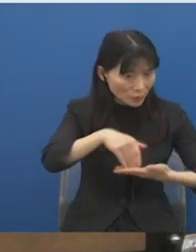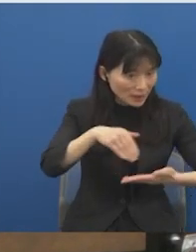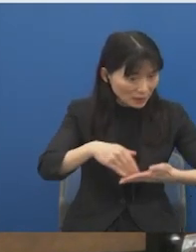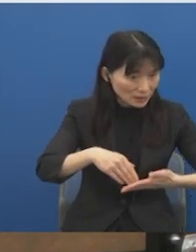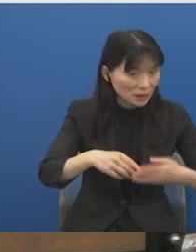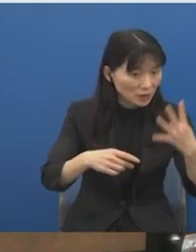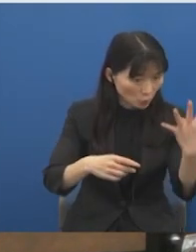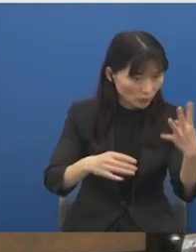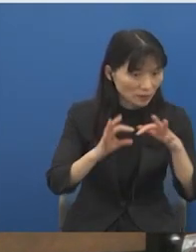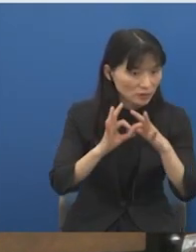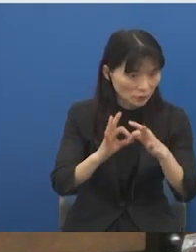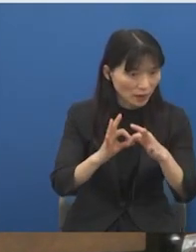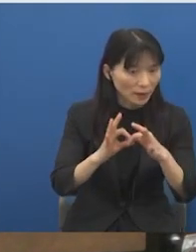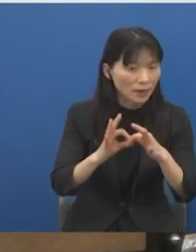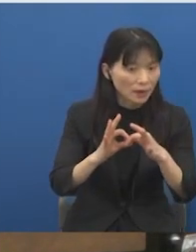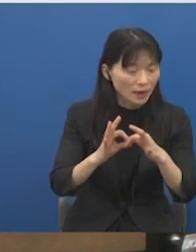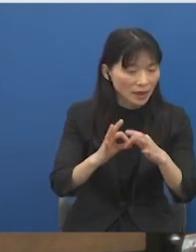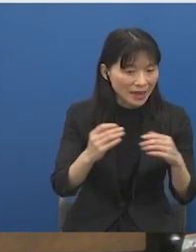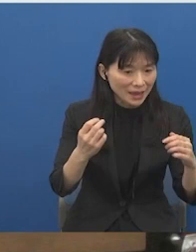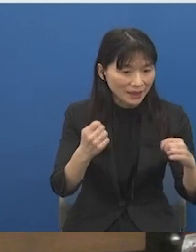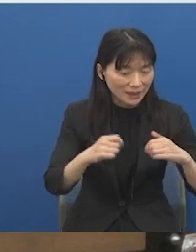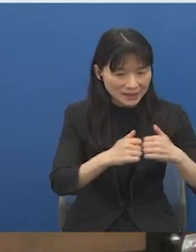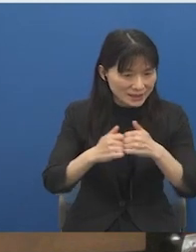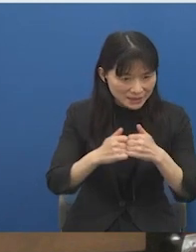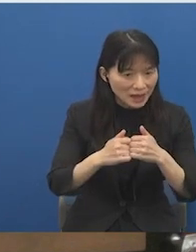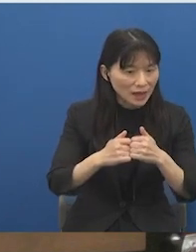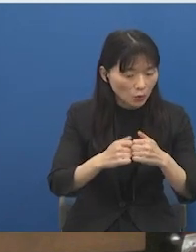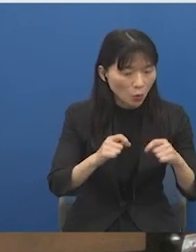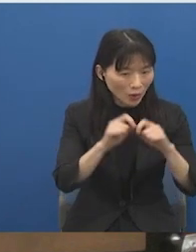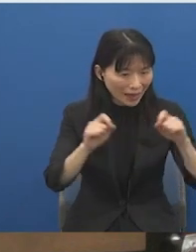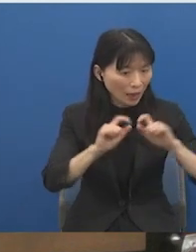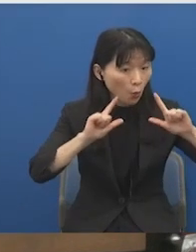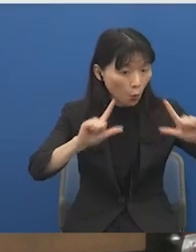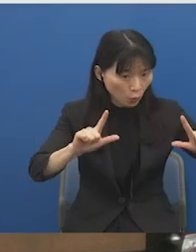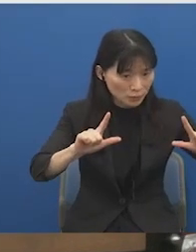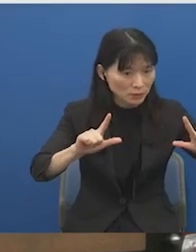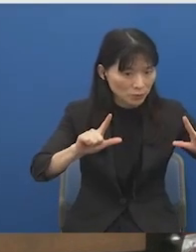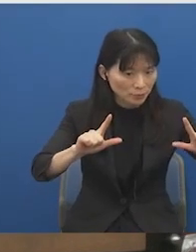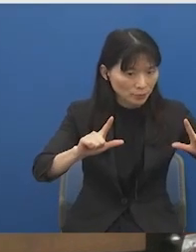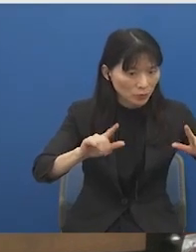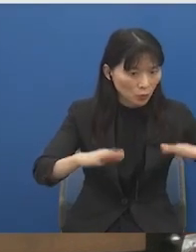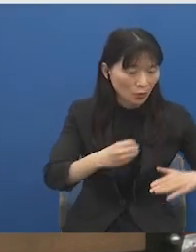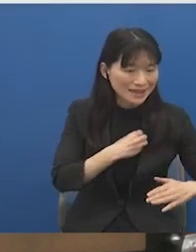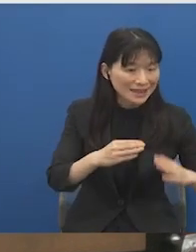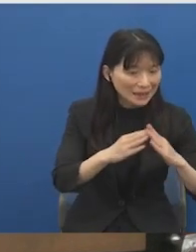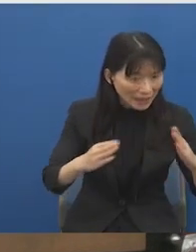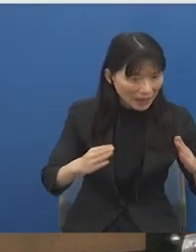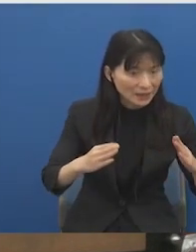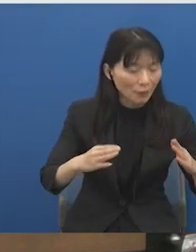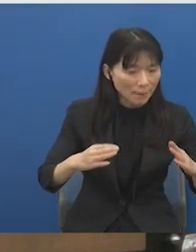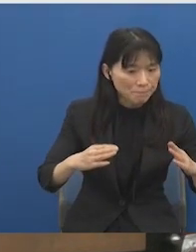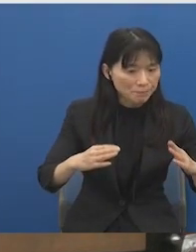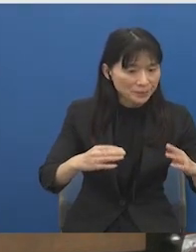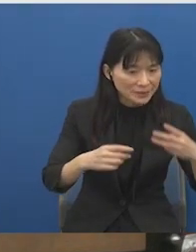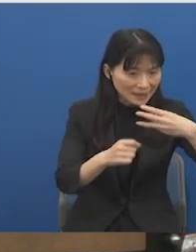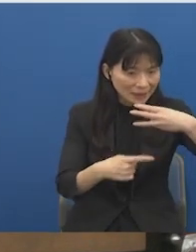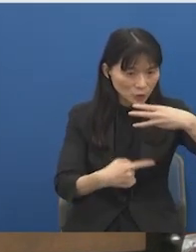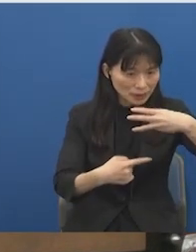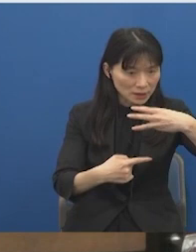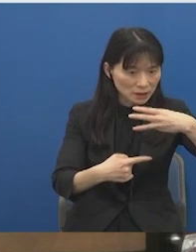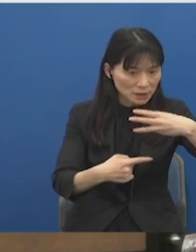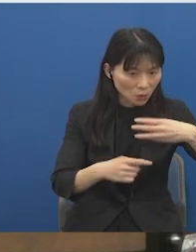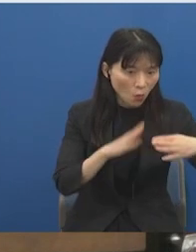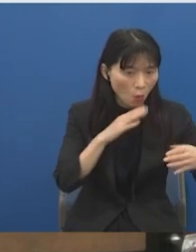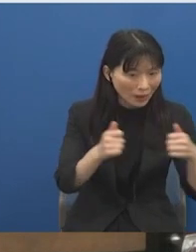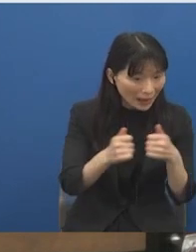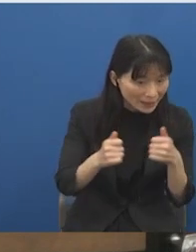件につきまして、審査の経過と結果をご報告申し上げます。本委員会といたしましては、3月1日の本会